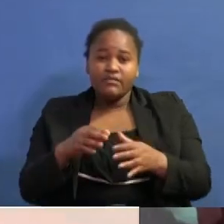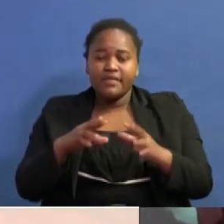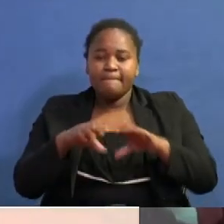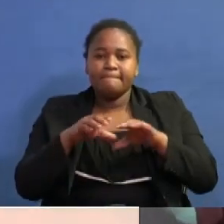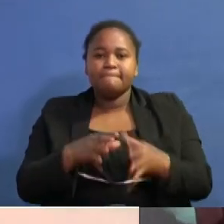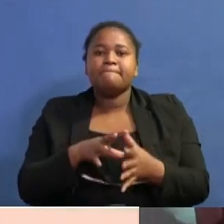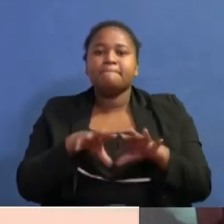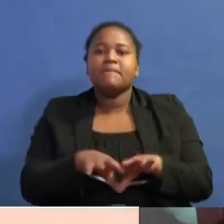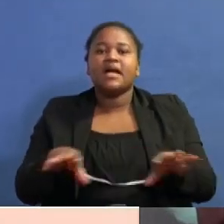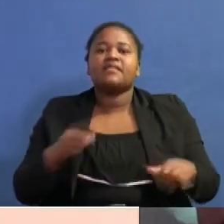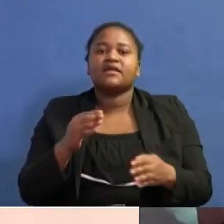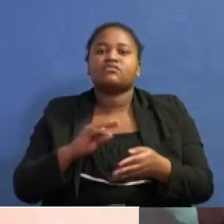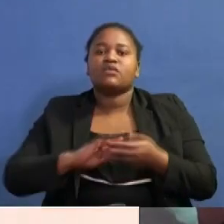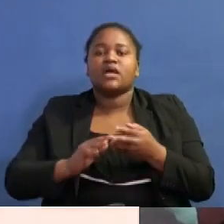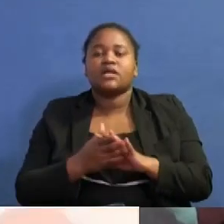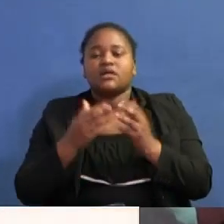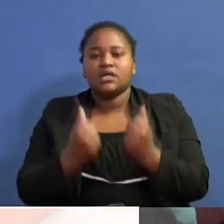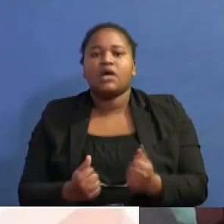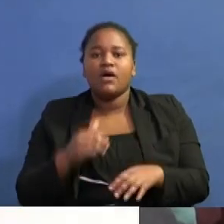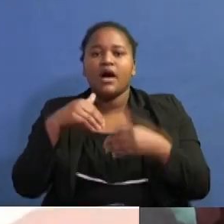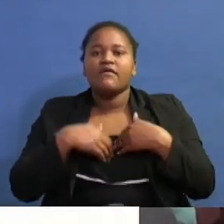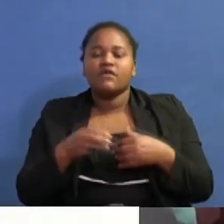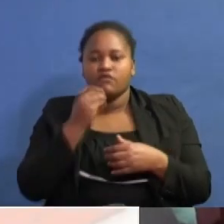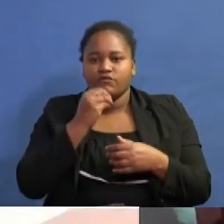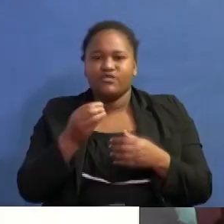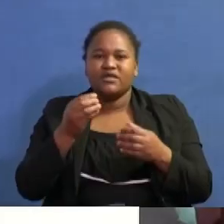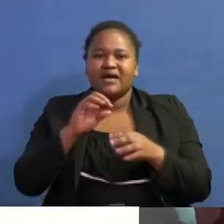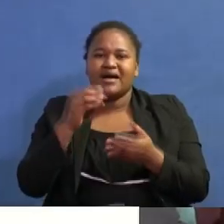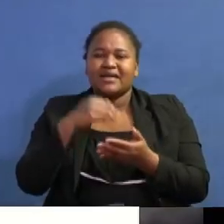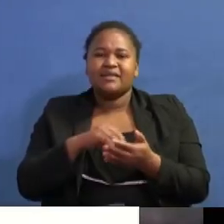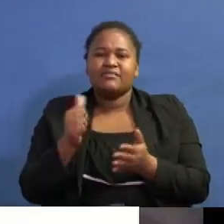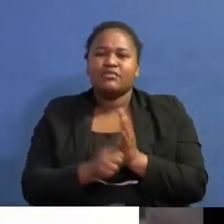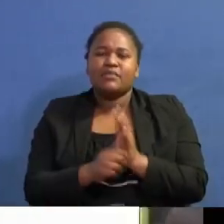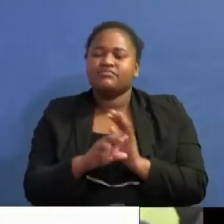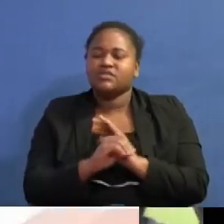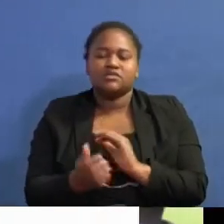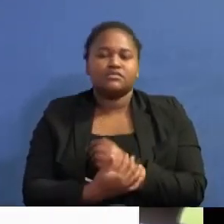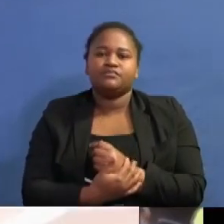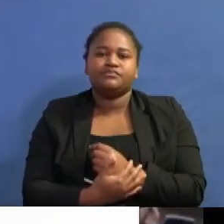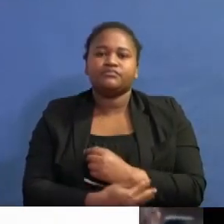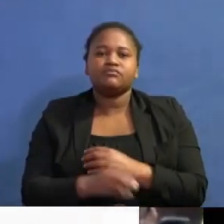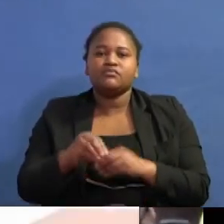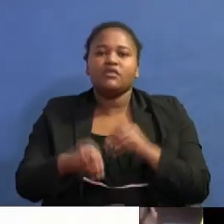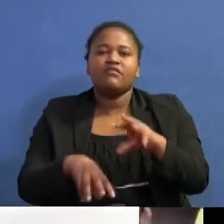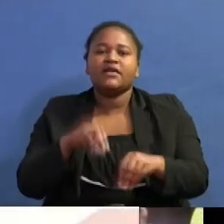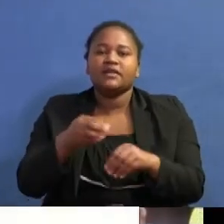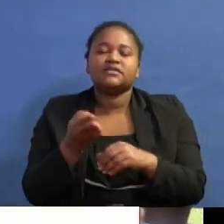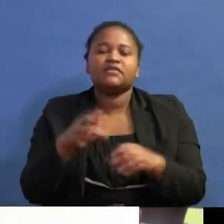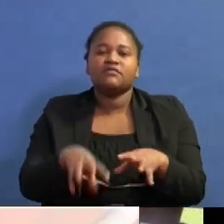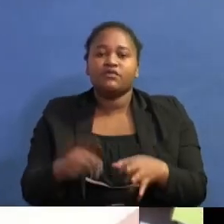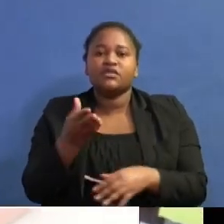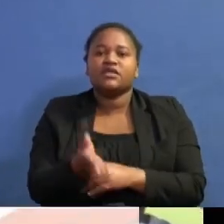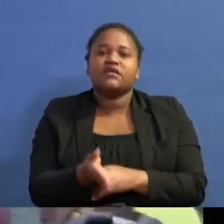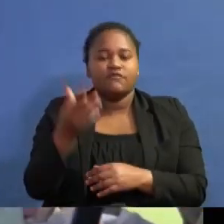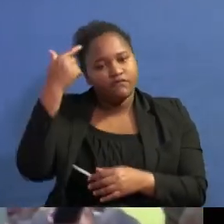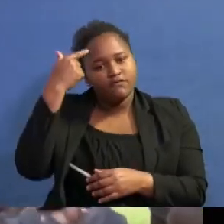kwa ujumla. Aliendelea kusema kwamba uhaba wa chakula hautakuwa tatizo tena kwao. Mbolea ipatikane hapa kwa Bujoi ya watu